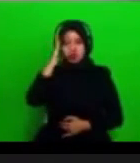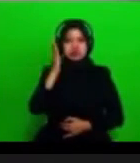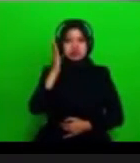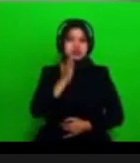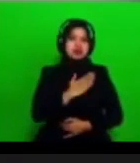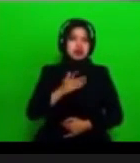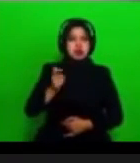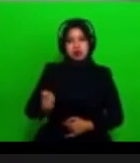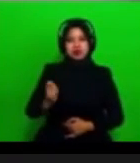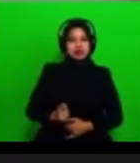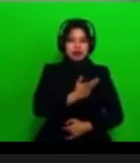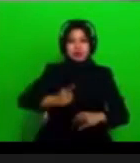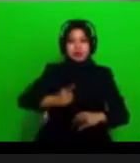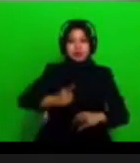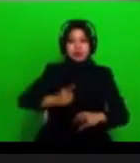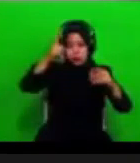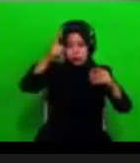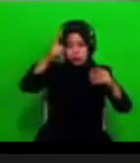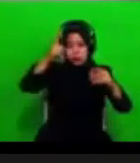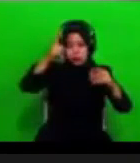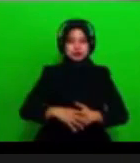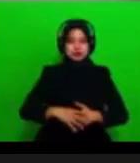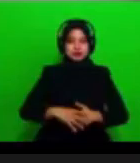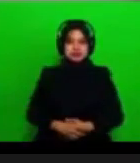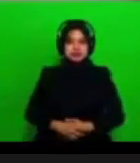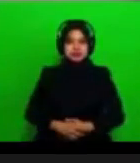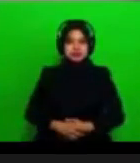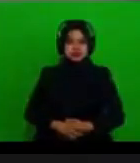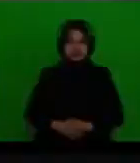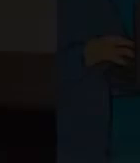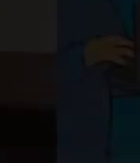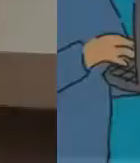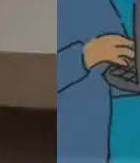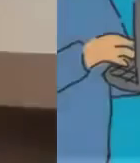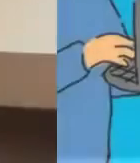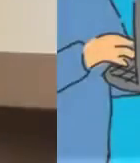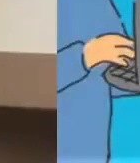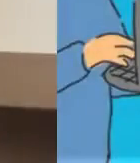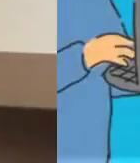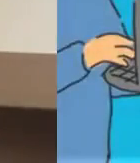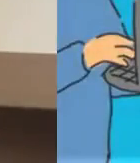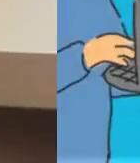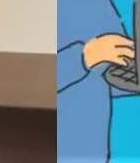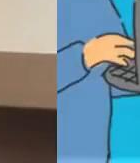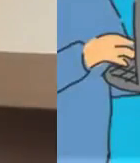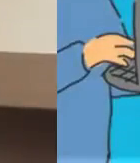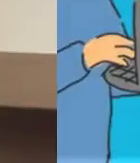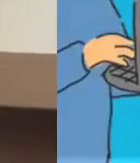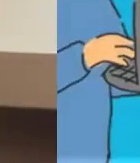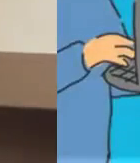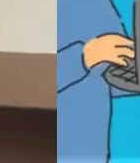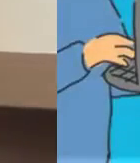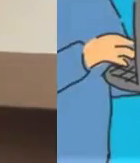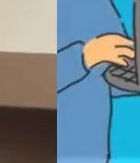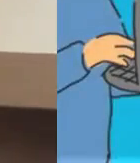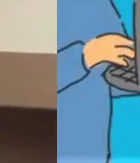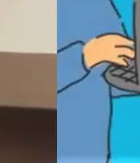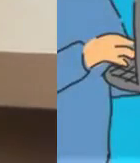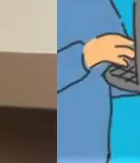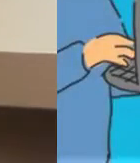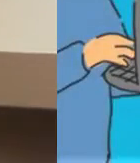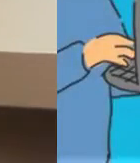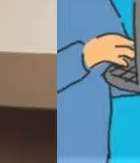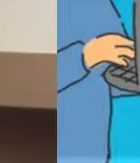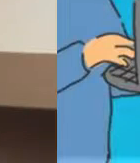hidayah. Wassalamualaikum warahmatullahi wabarakatuh. Tetap patuhi protokol kesehatan dengan menerapkan kalau